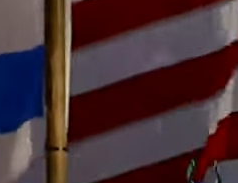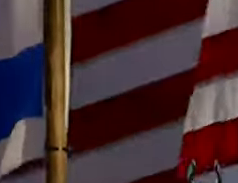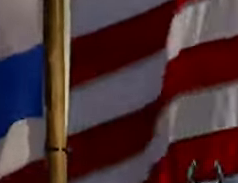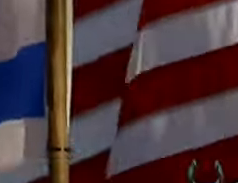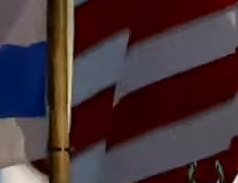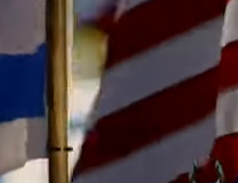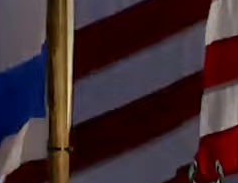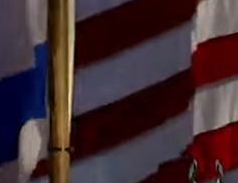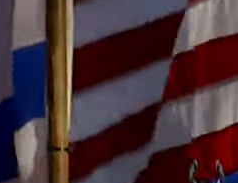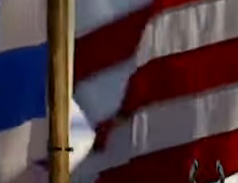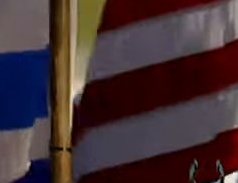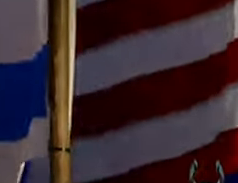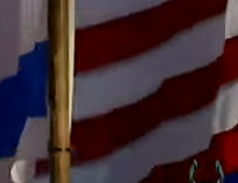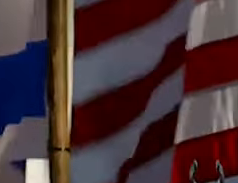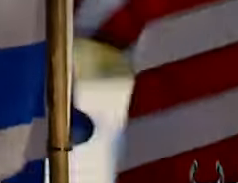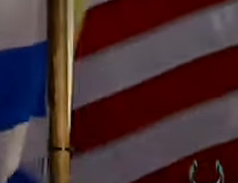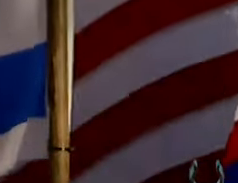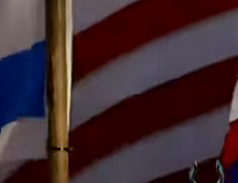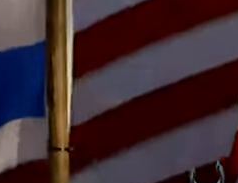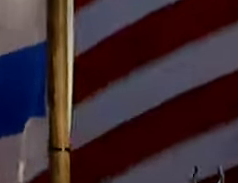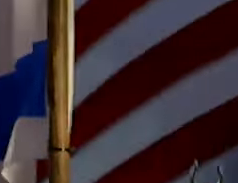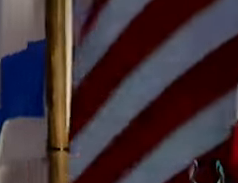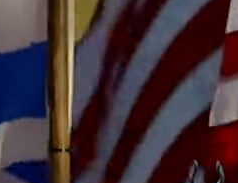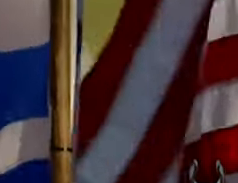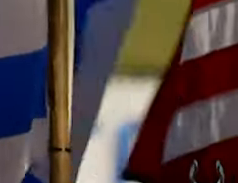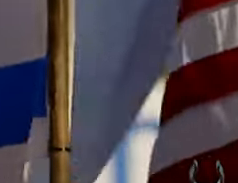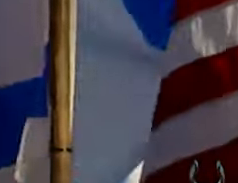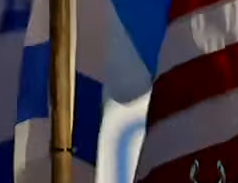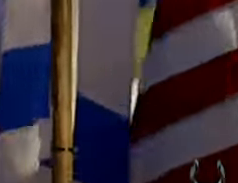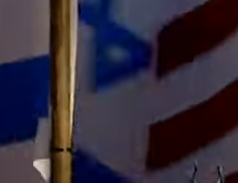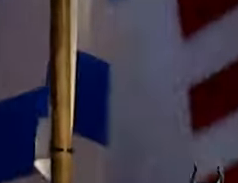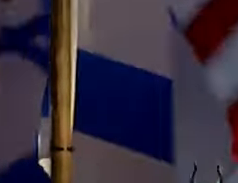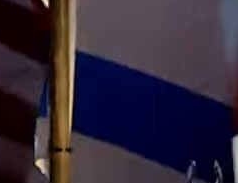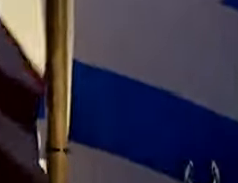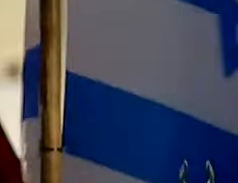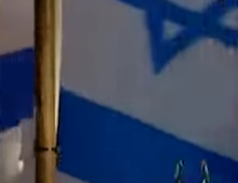שזה לדעתי הכי קרוב למעמד הר סיני בכמות,